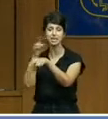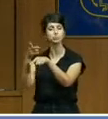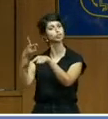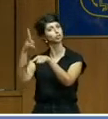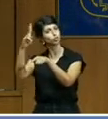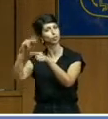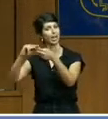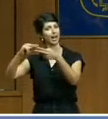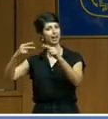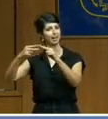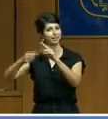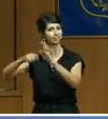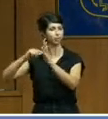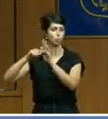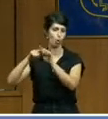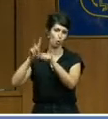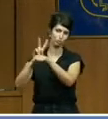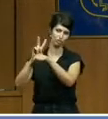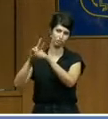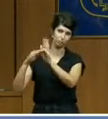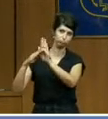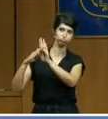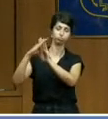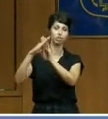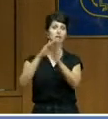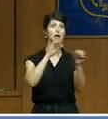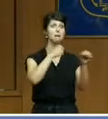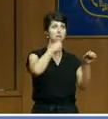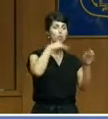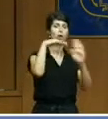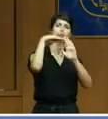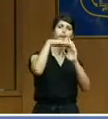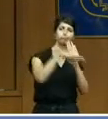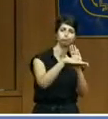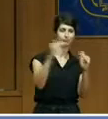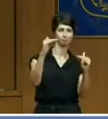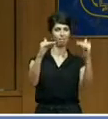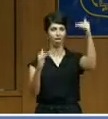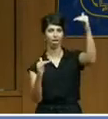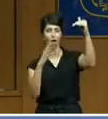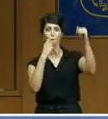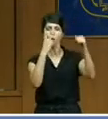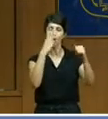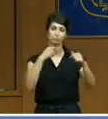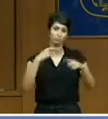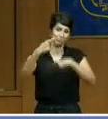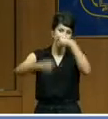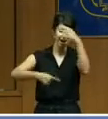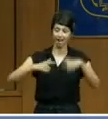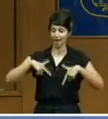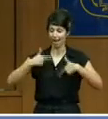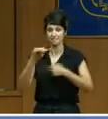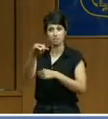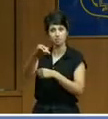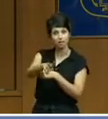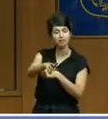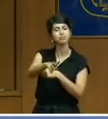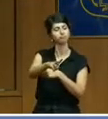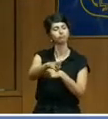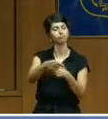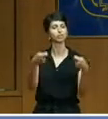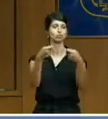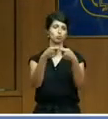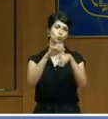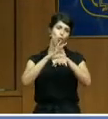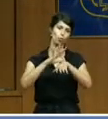מורטלין מהפרטים המבוגרים, וזה עוד יותר מחזק לנו את הדבר הזה שמעגל החיים והמוות מלווה בעצם